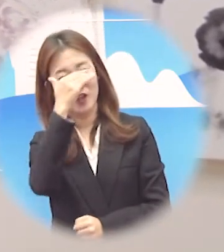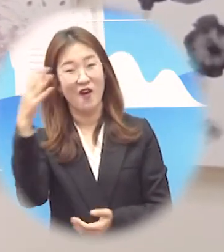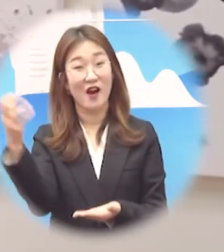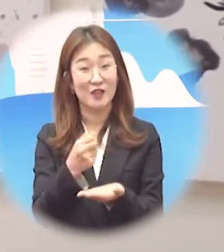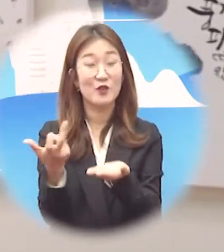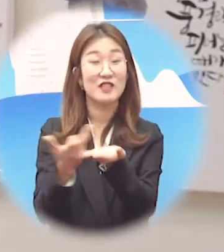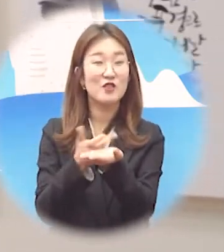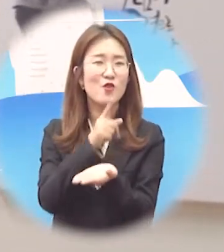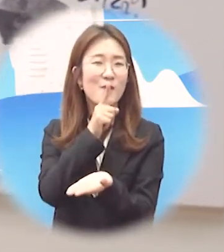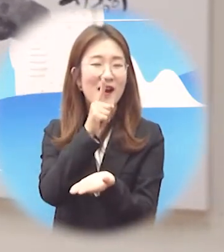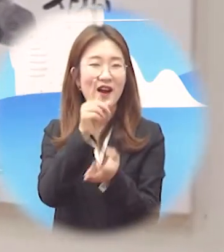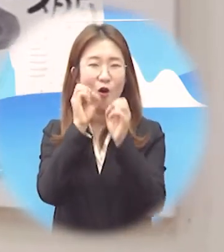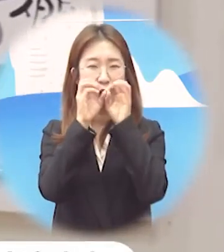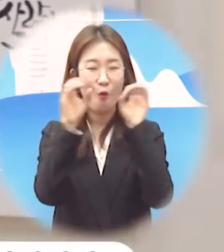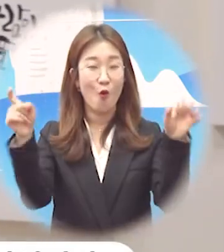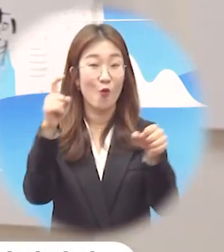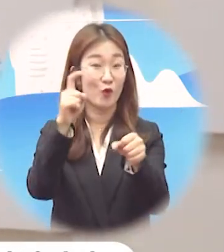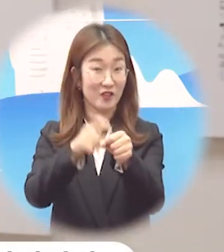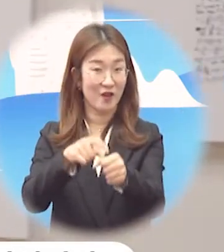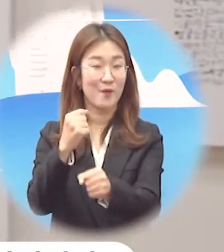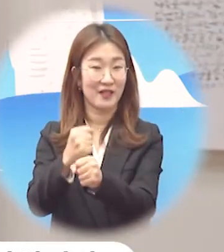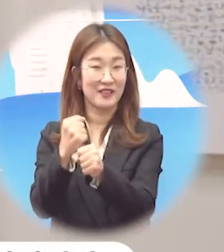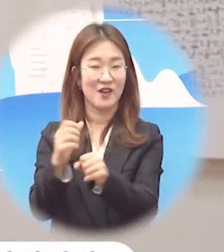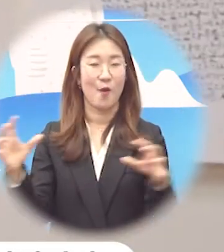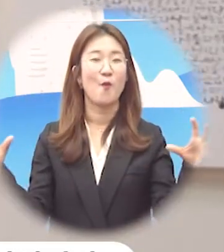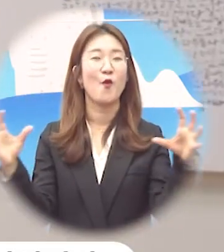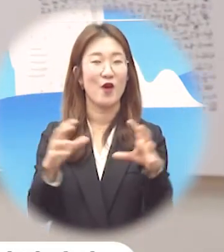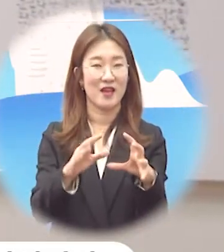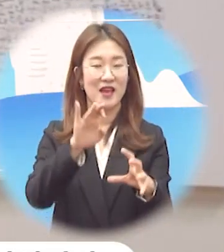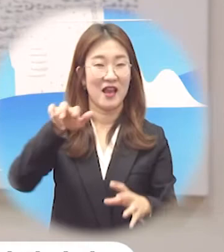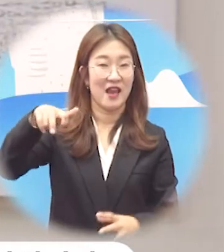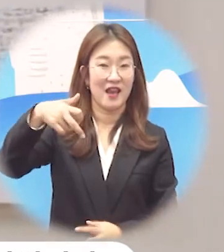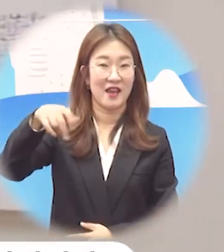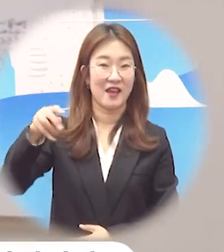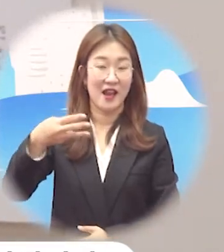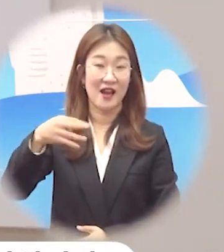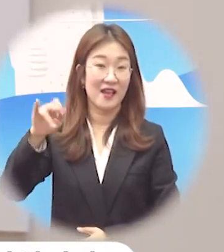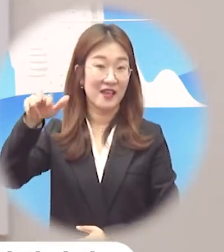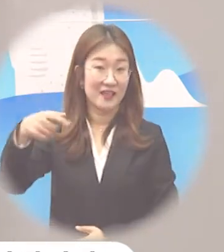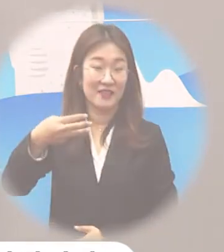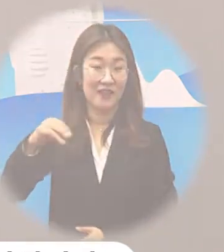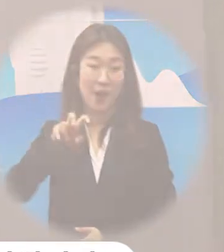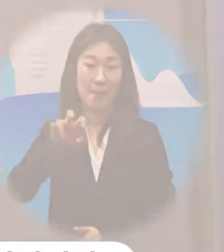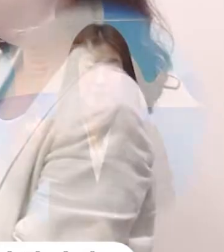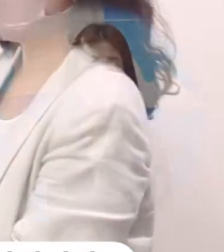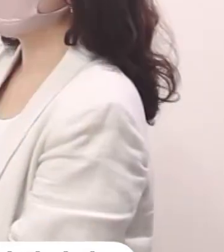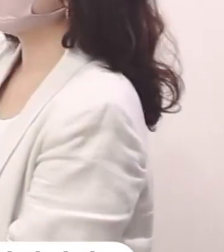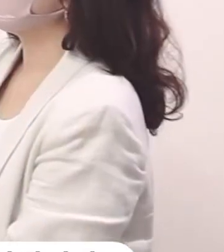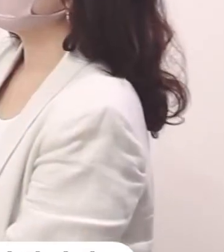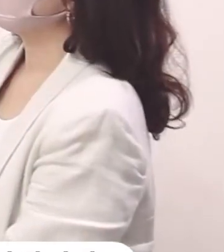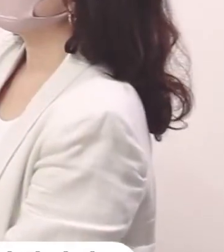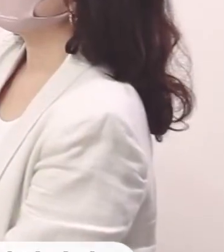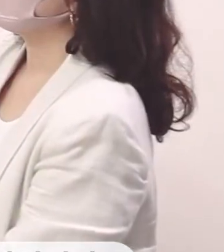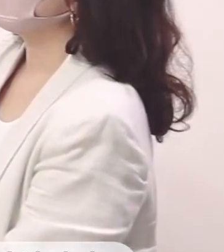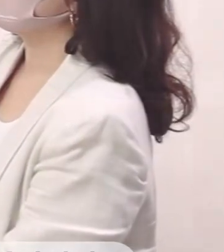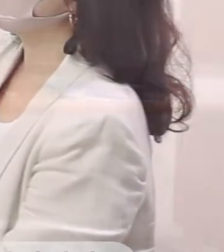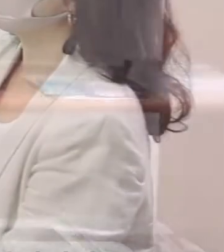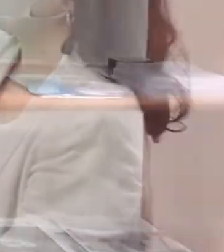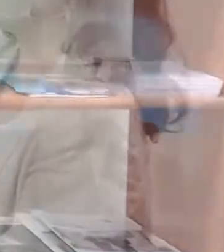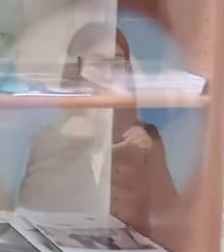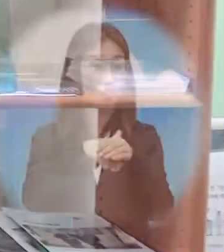9년을 땅으로 면 또 또한 재수 월에 좀 알리 단숨에 자 만들어 이제 켈리를 같은